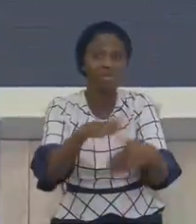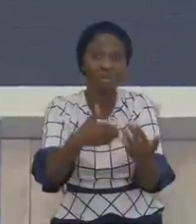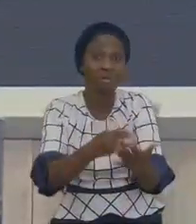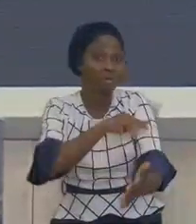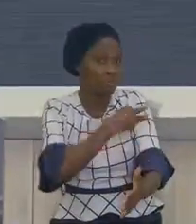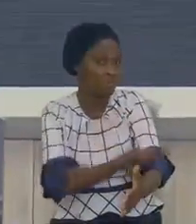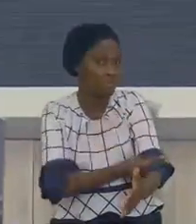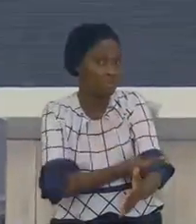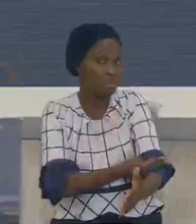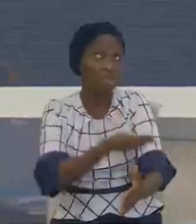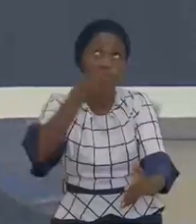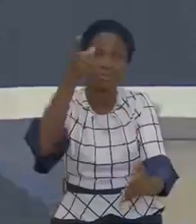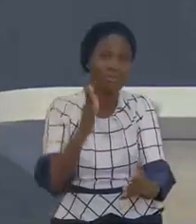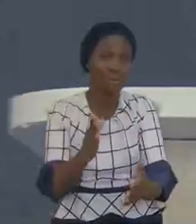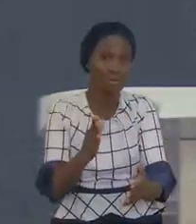toutes choses.